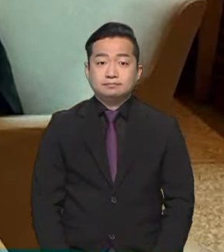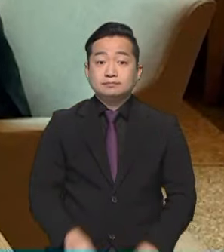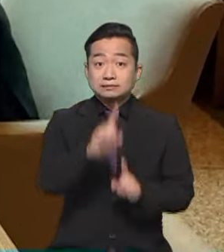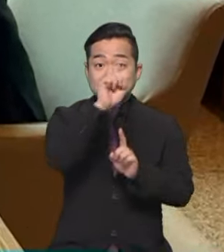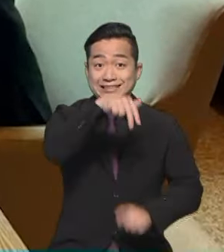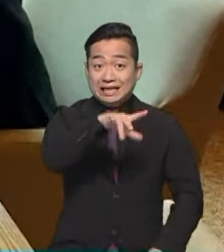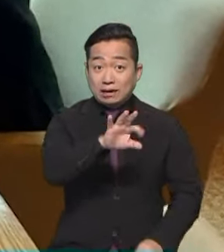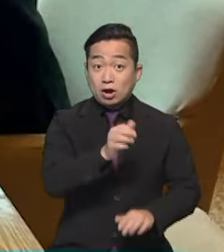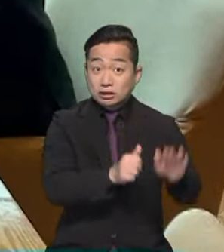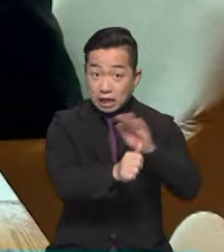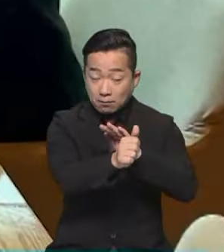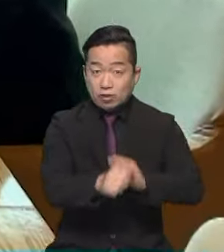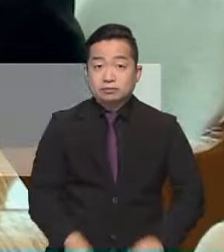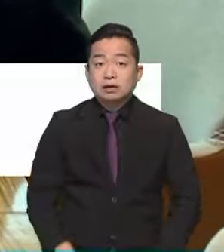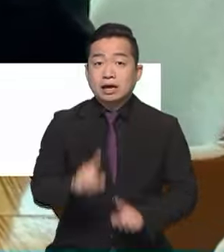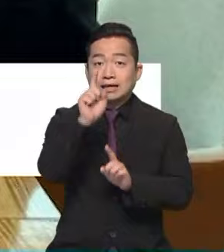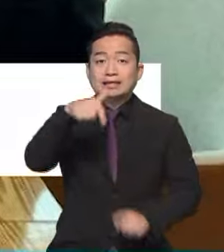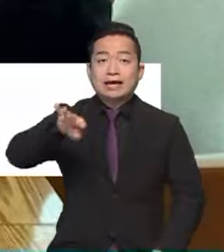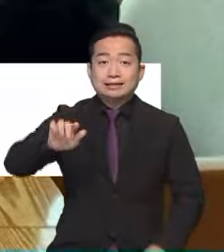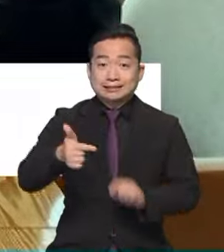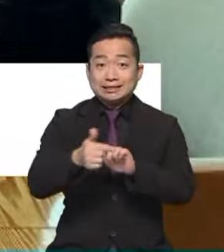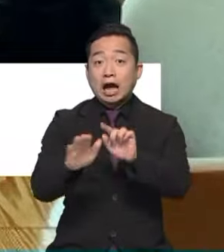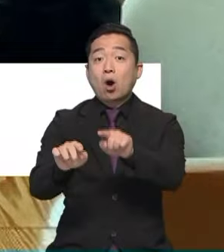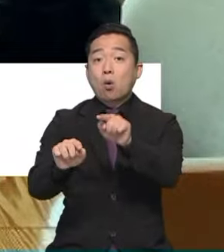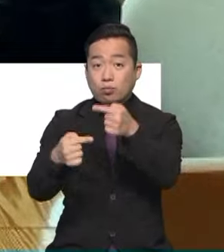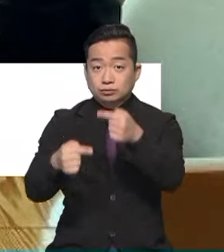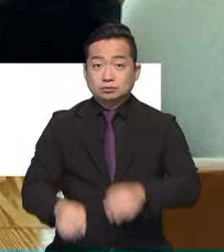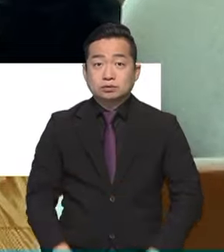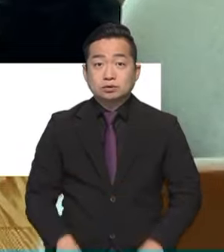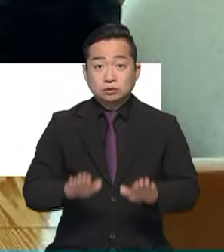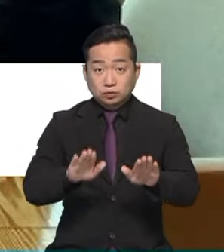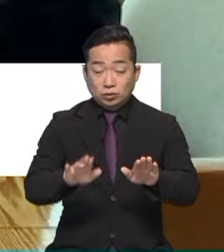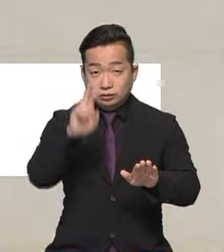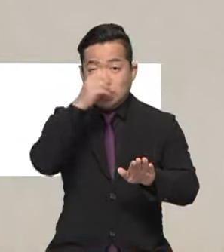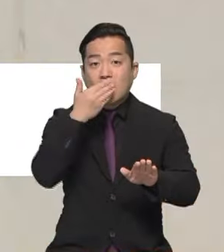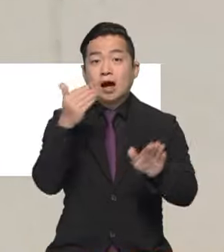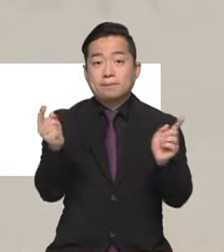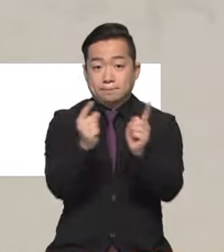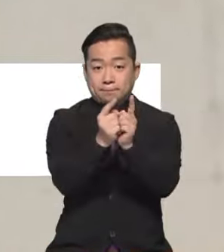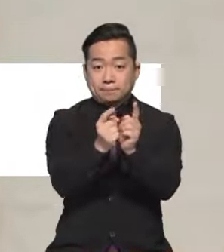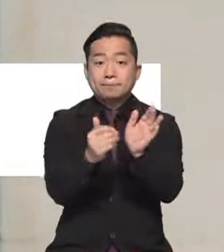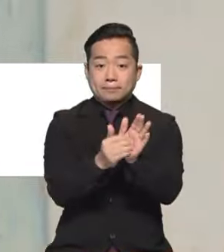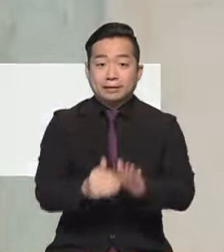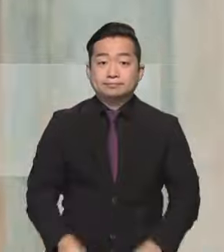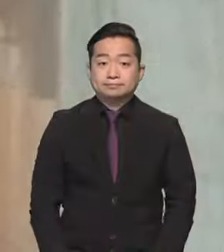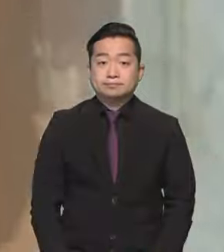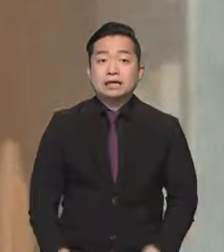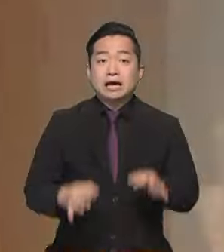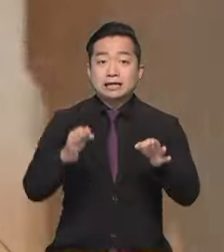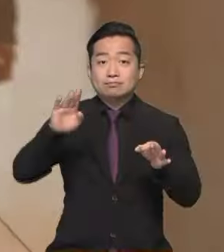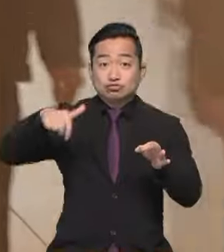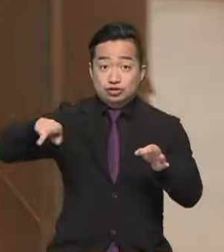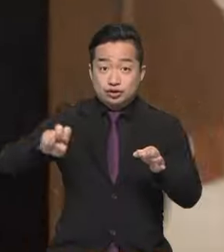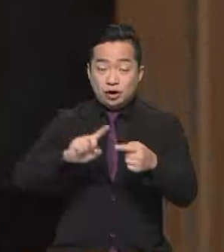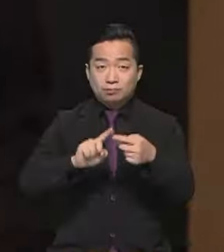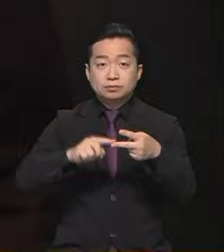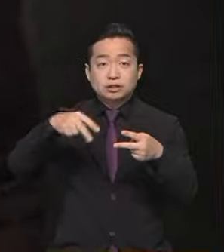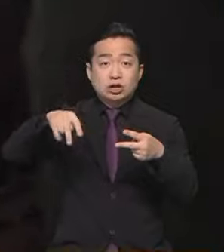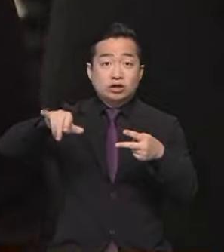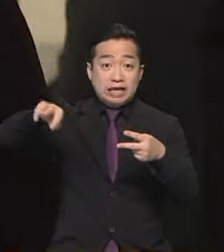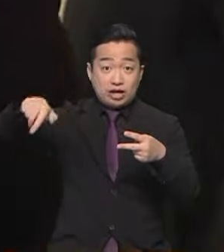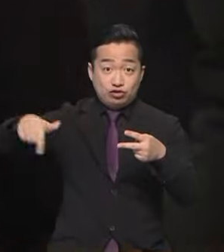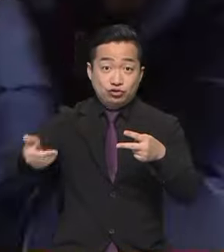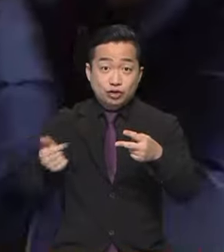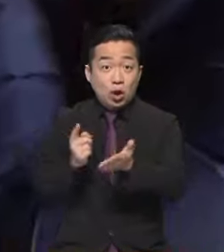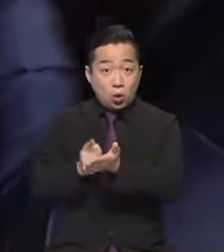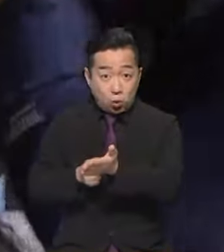이재명 민주당 대표와 이해찬 상임고문이 예고 없이 오찬회동을 가졌습니다. 김부겸, 정세균 전 총리와 달리 이